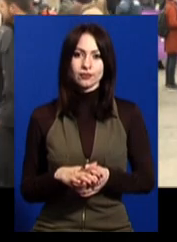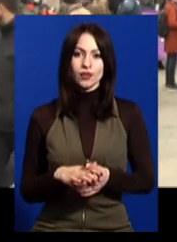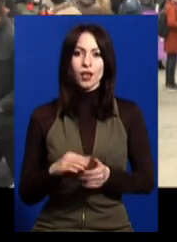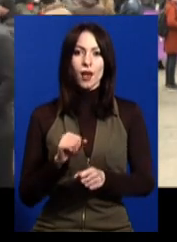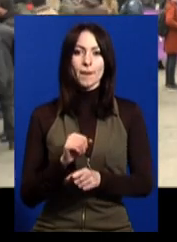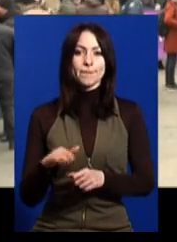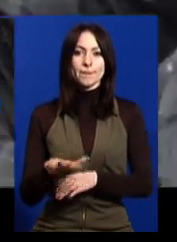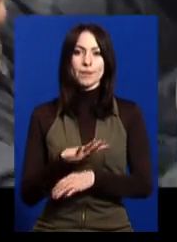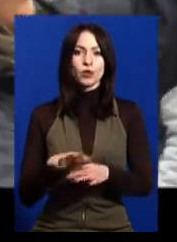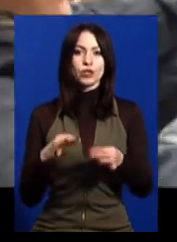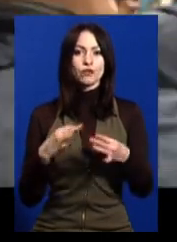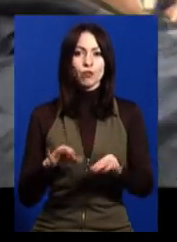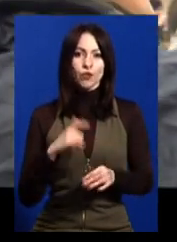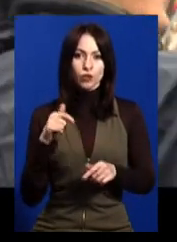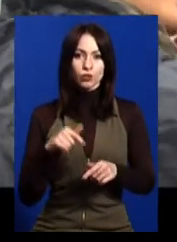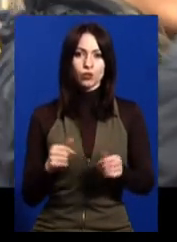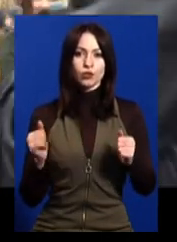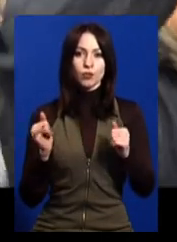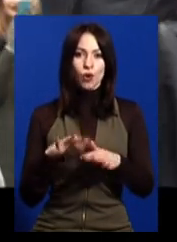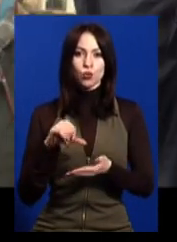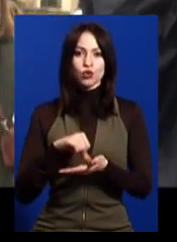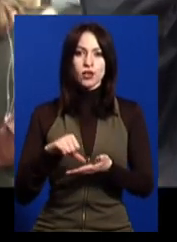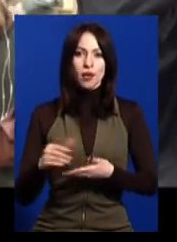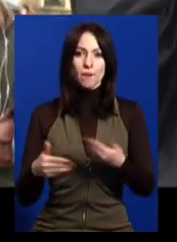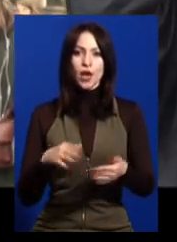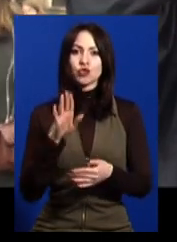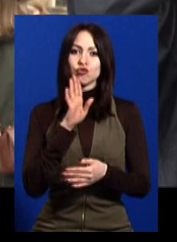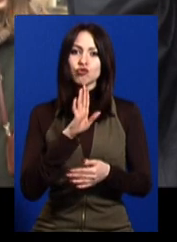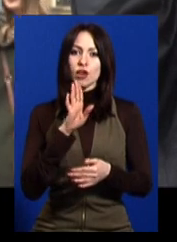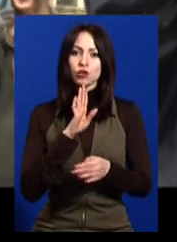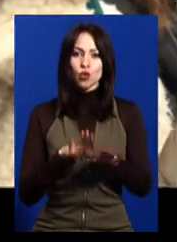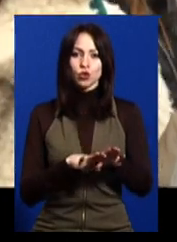Майдан Свободи в Харкові. Тут збираються учасники маршу жіночої солідарності.